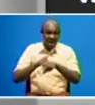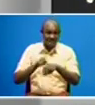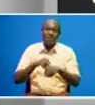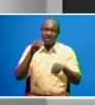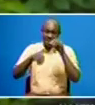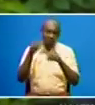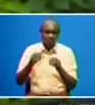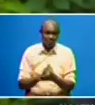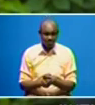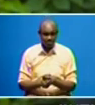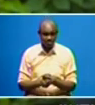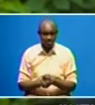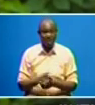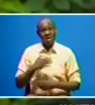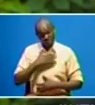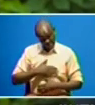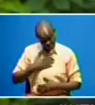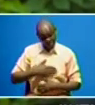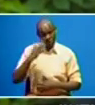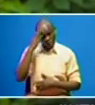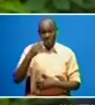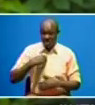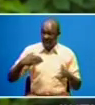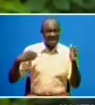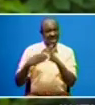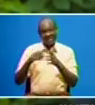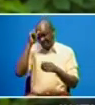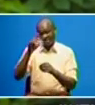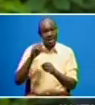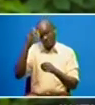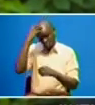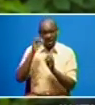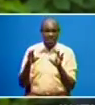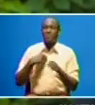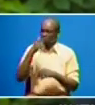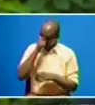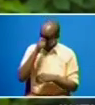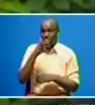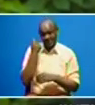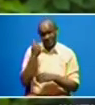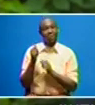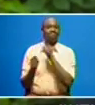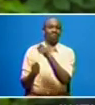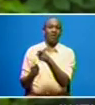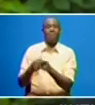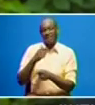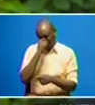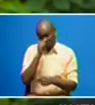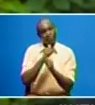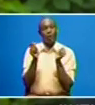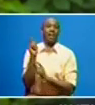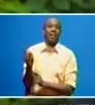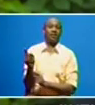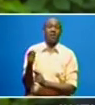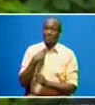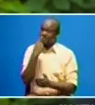uchaguzi. Please let it be known that I have nothing against the governor and I wish him, the aspiring governor, and I wish him well.